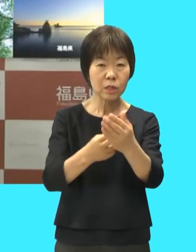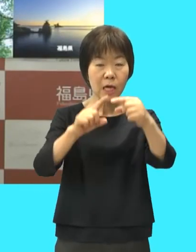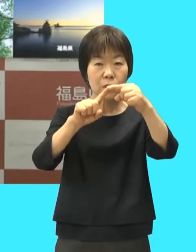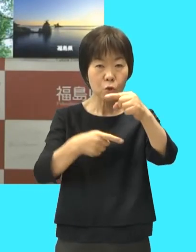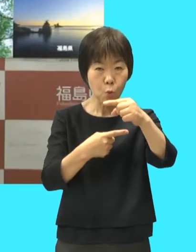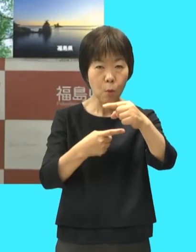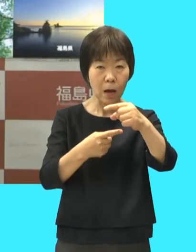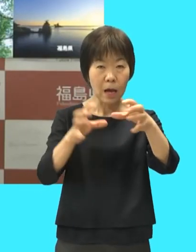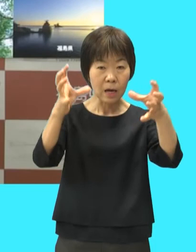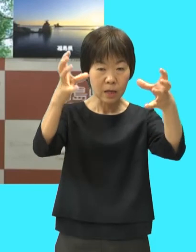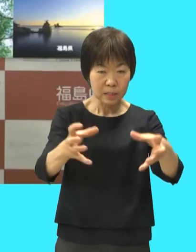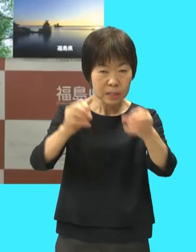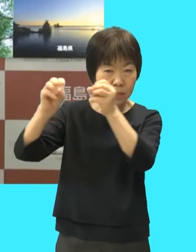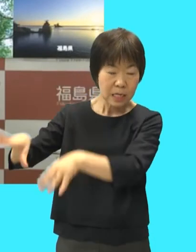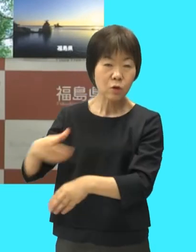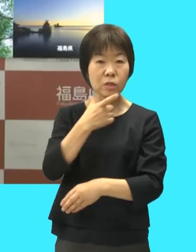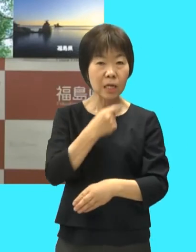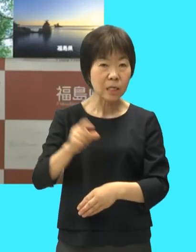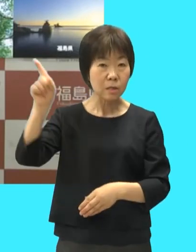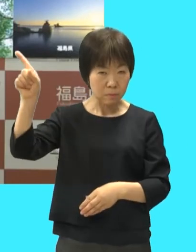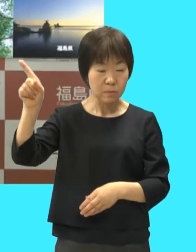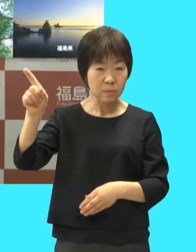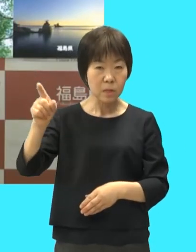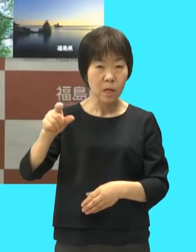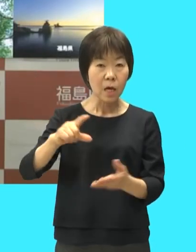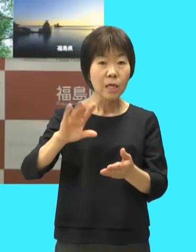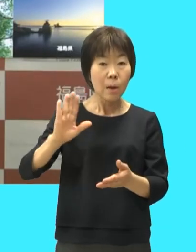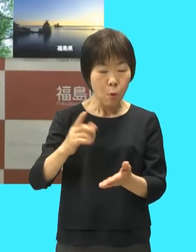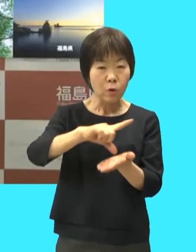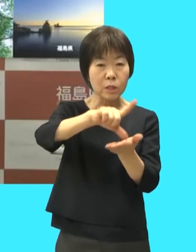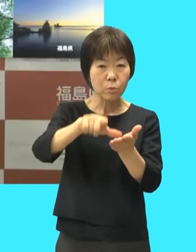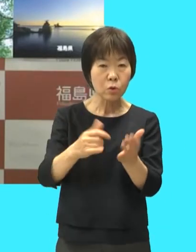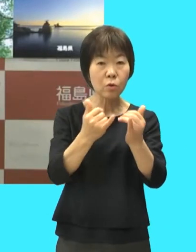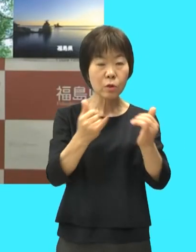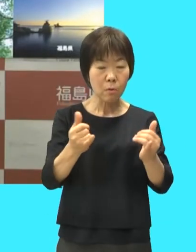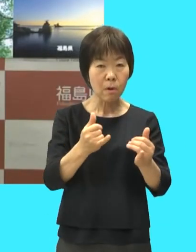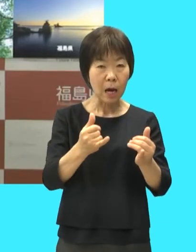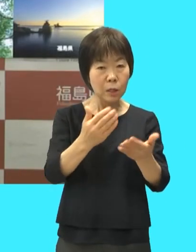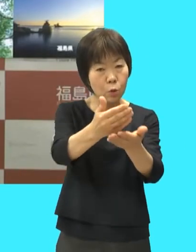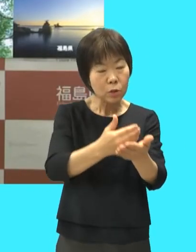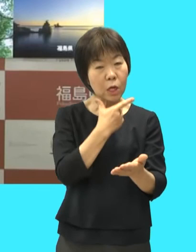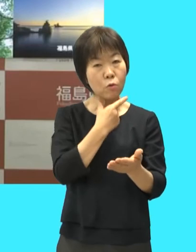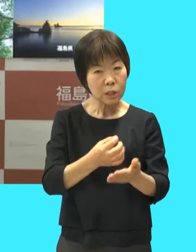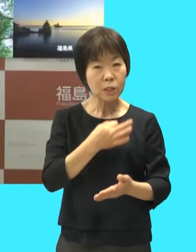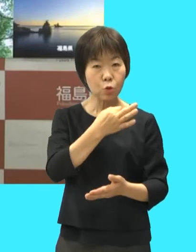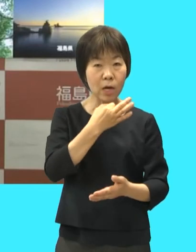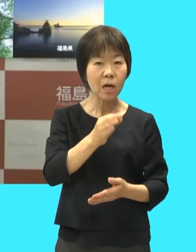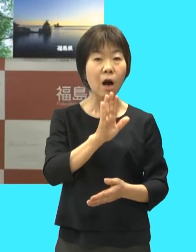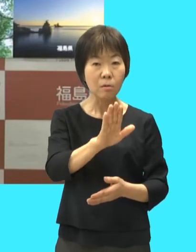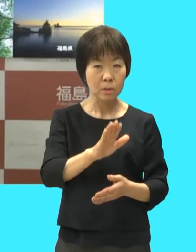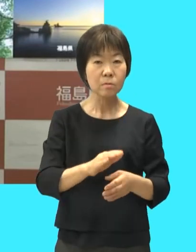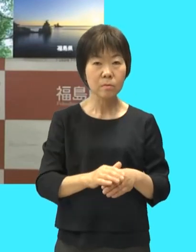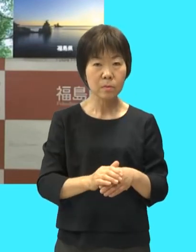去したいという話なんですけども、地元の自治体からはですね、なんとかまたこのまま残してくれというような声もあると思うんですが、地